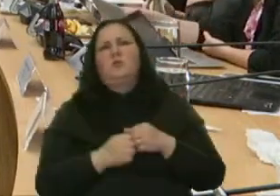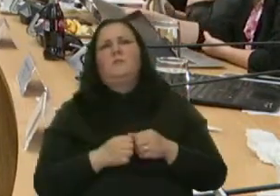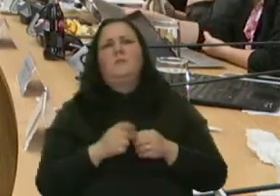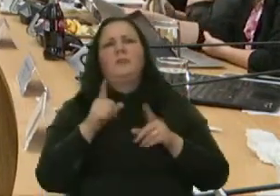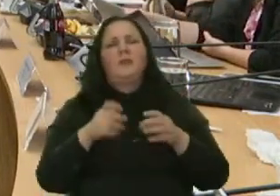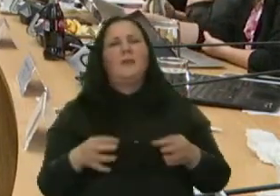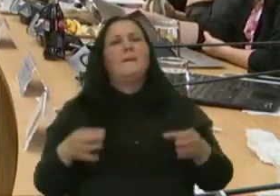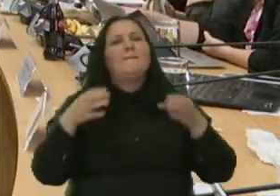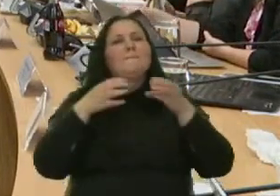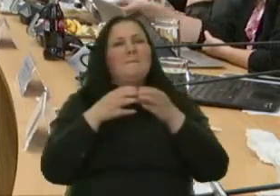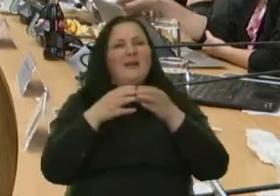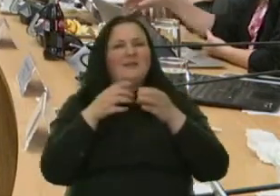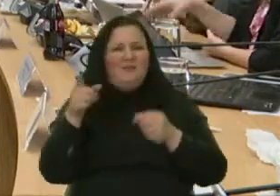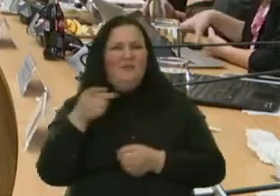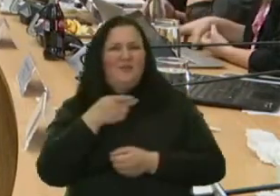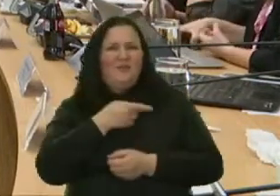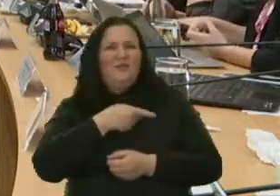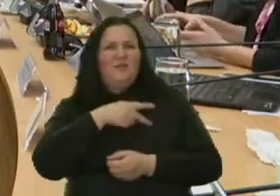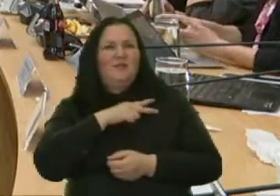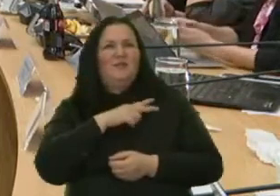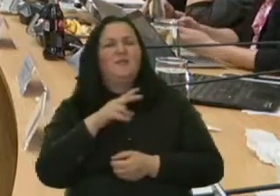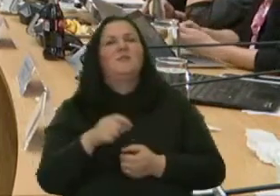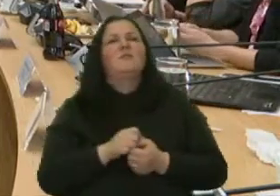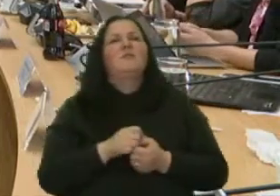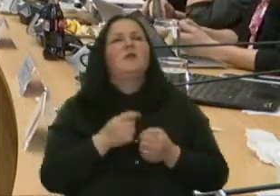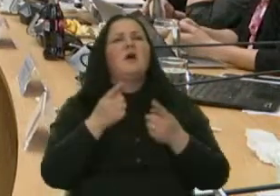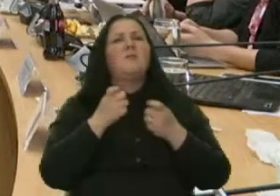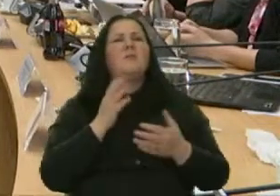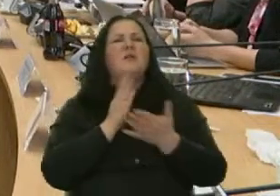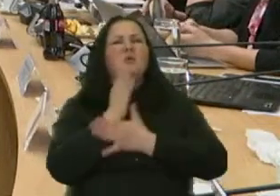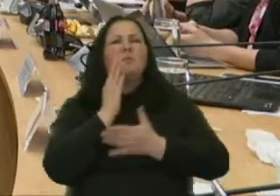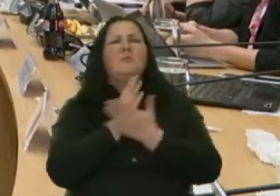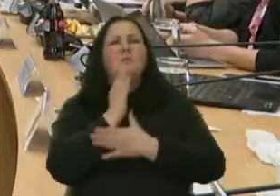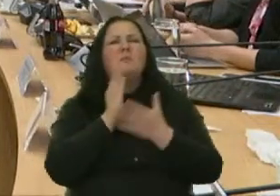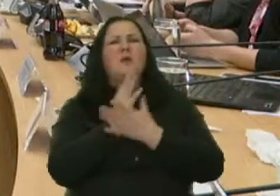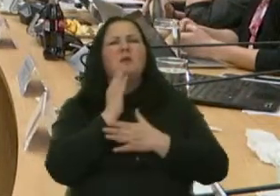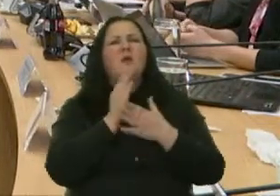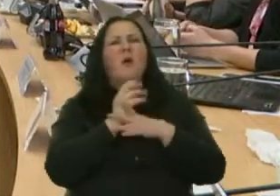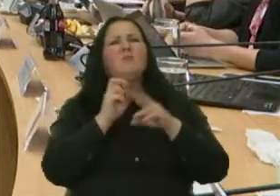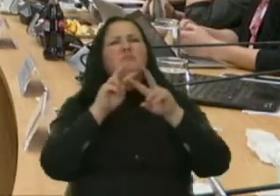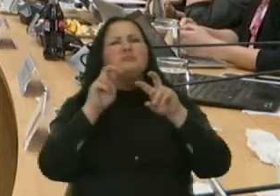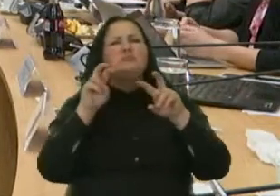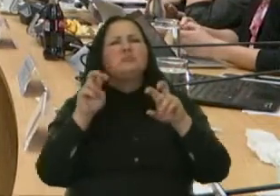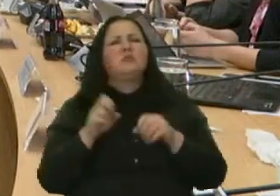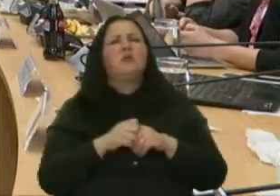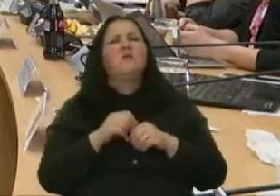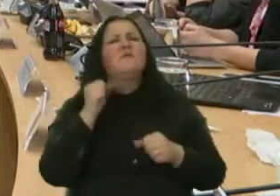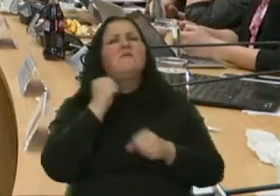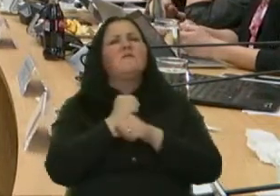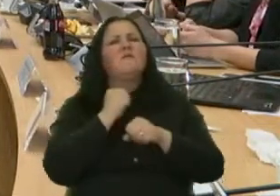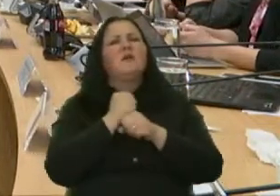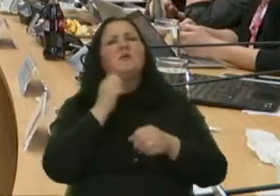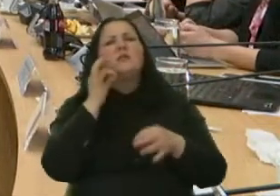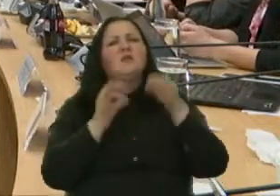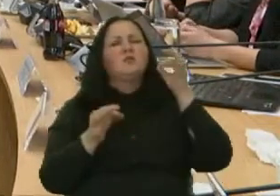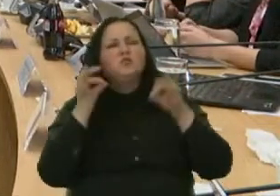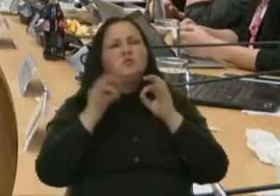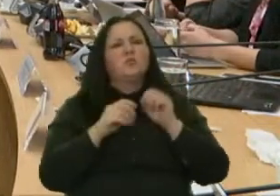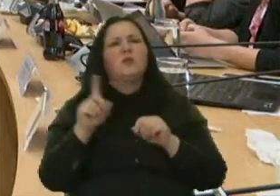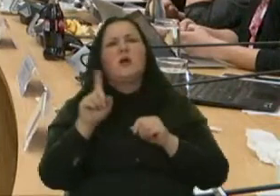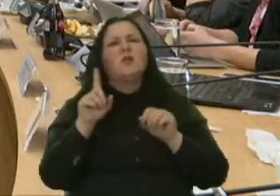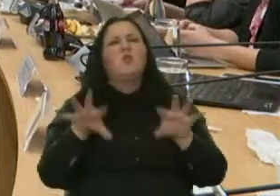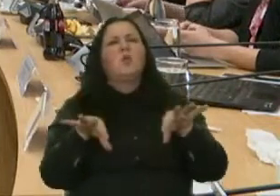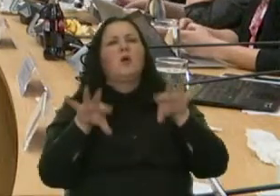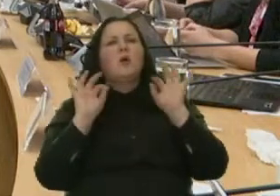Partidul pe care l Reprezentați prin voci autorizate au criticat behen și foarte dur realizarea de studii care nu și